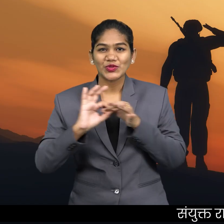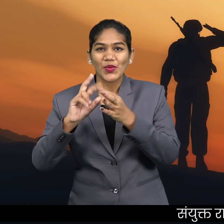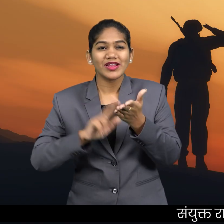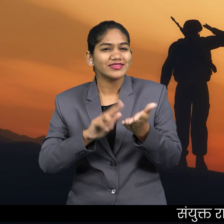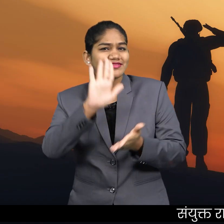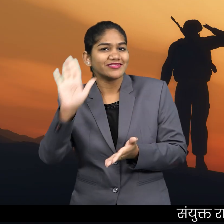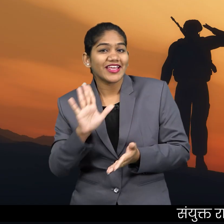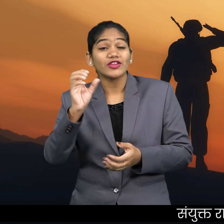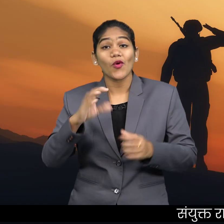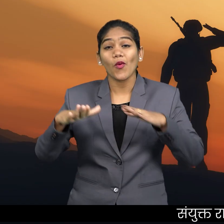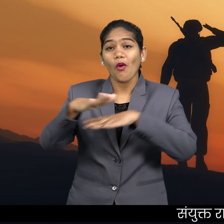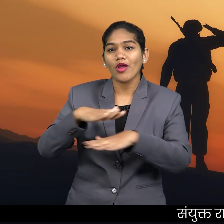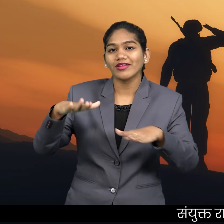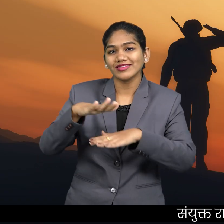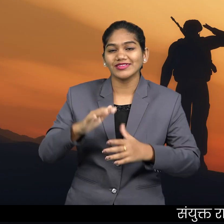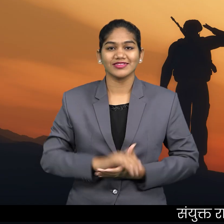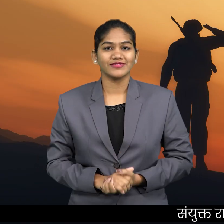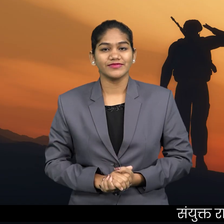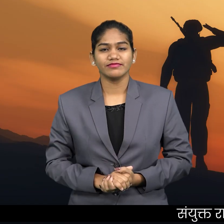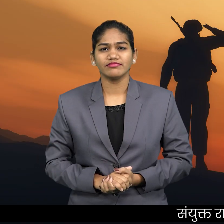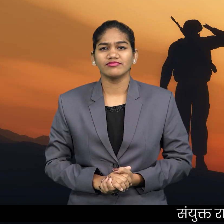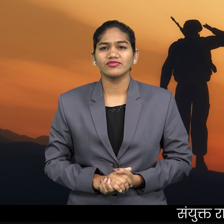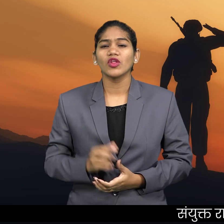संयुक्त राष्ट्र संघटना UNO,